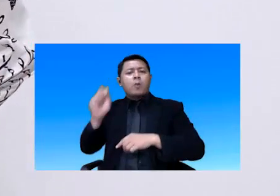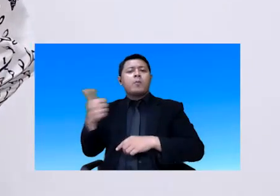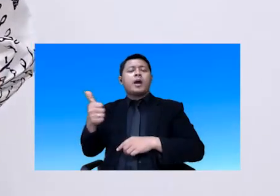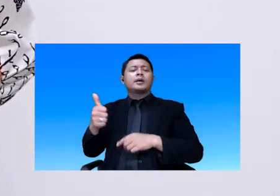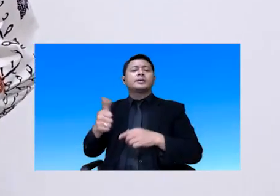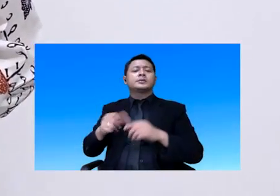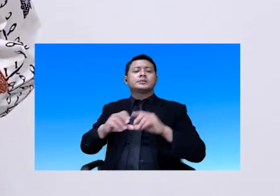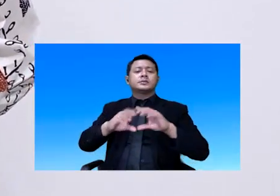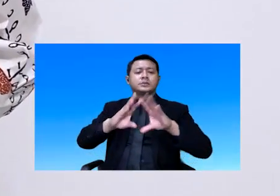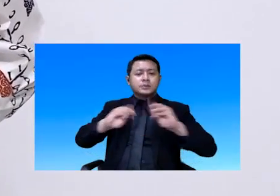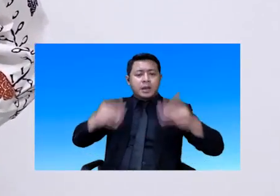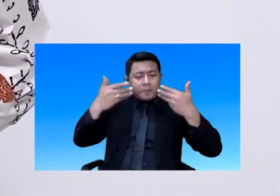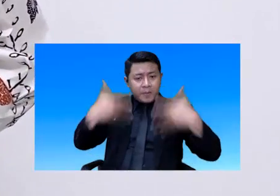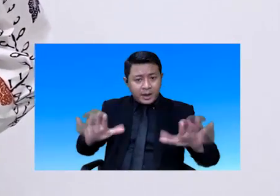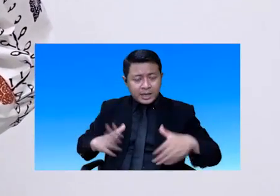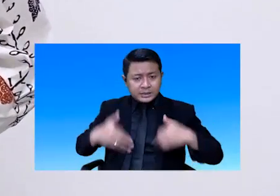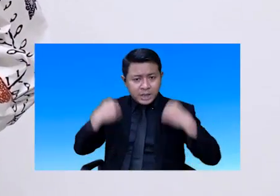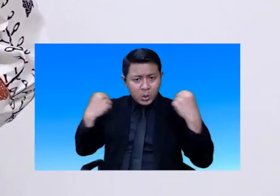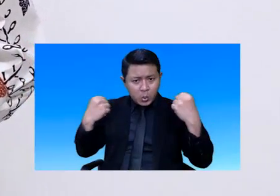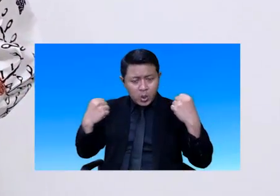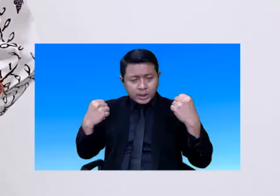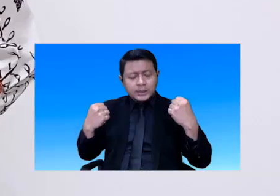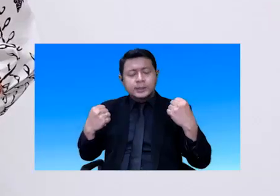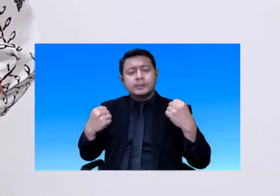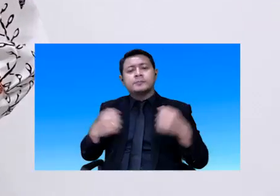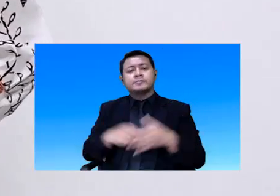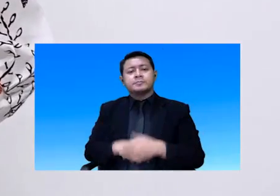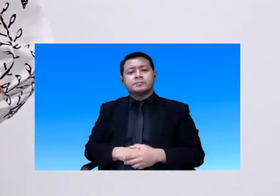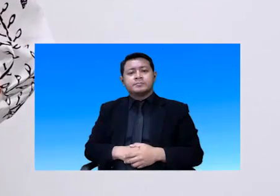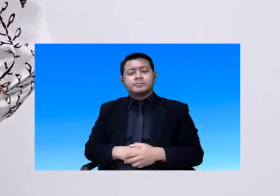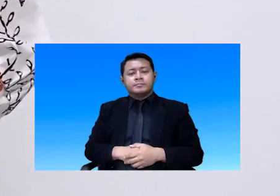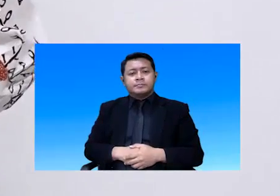dengan baik, dan saya bisa kuat dalam pertandingan itu sendiri.